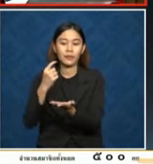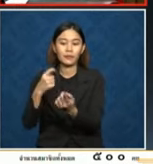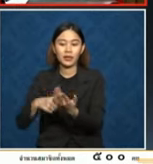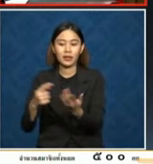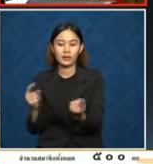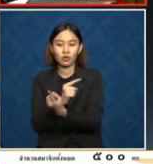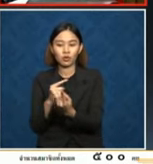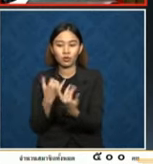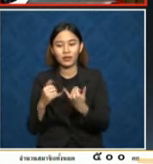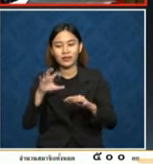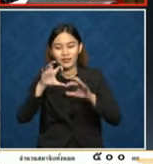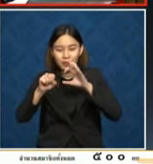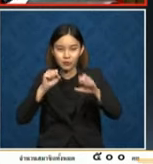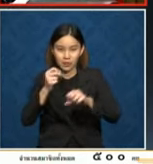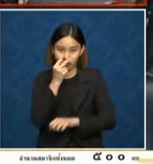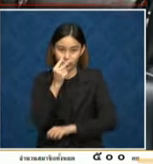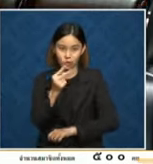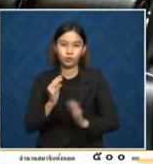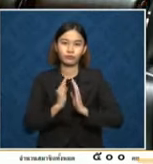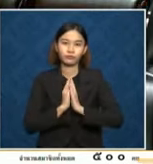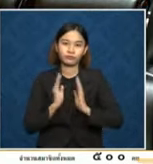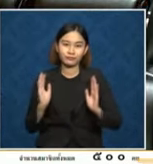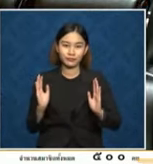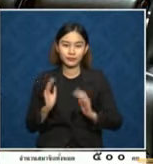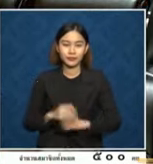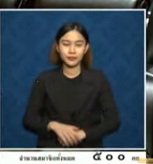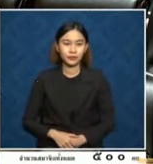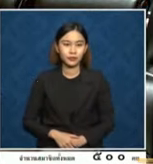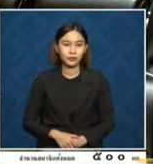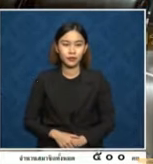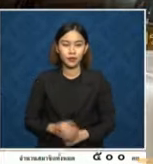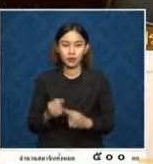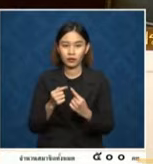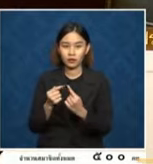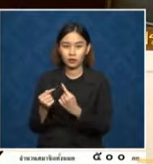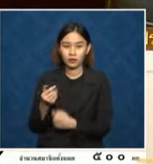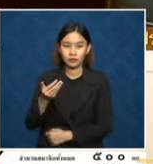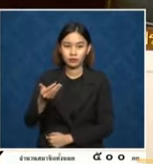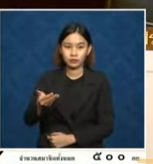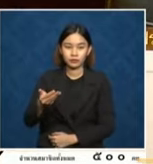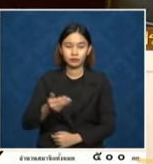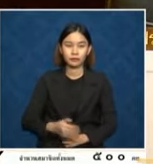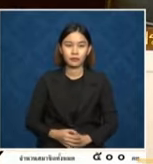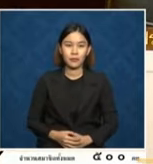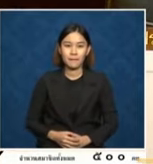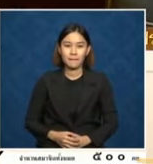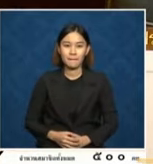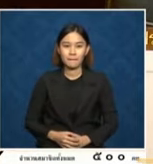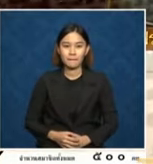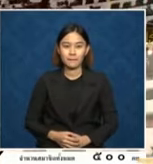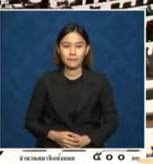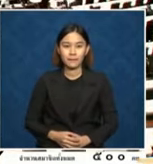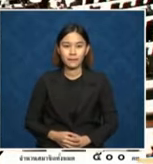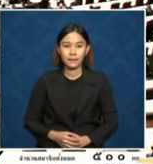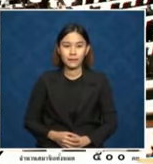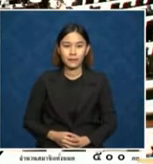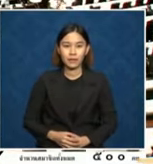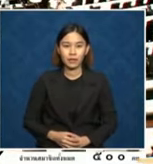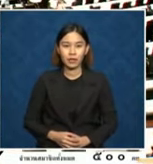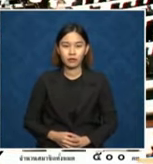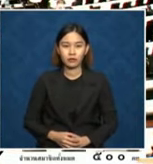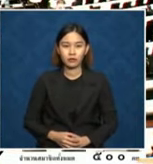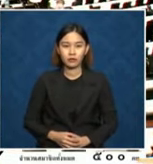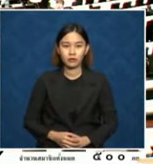ลังจับตาดูท่านอยู่นะครับขอบคุณครับท่านประธาน ขอบคุณครับขอเชิญท่านพัทรพงศ์พัทรประสิทธิ์ครับ